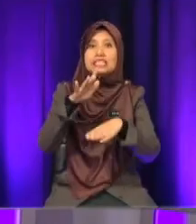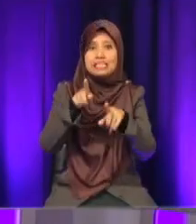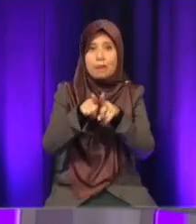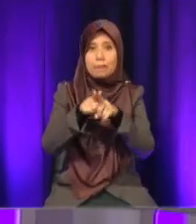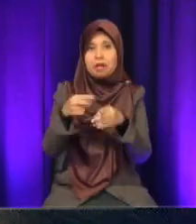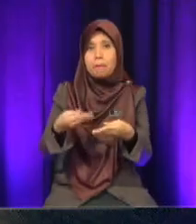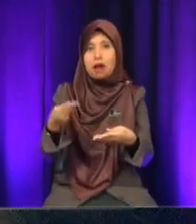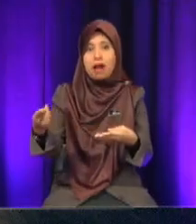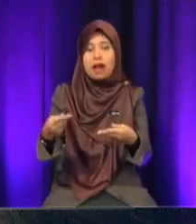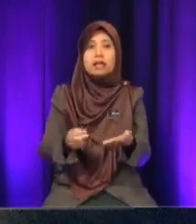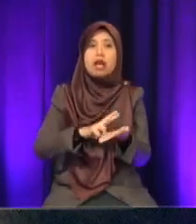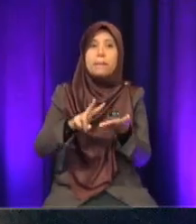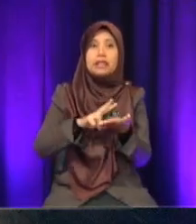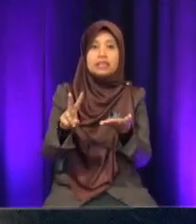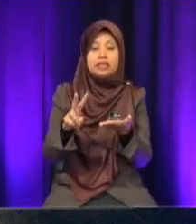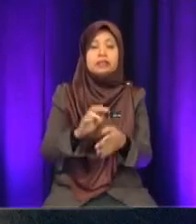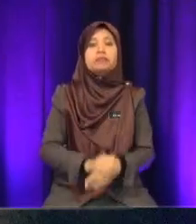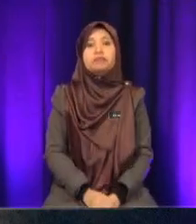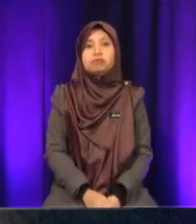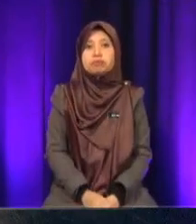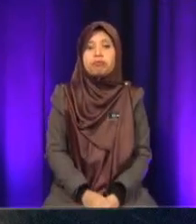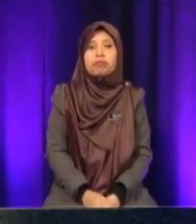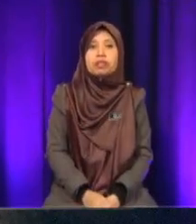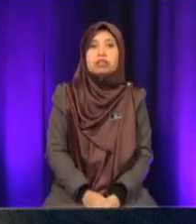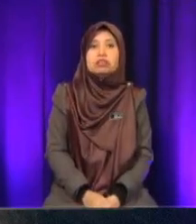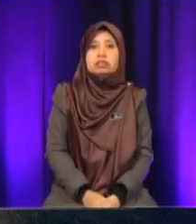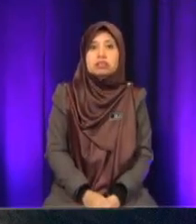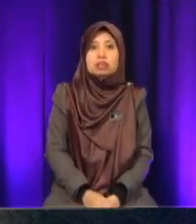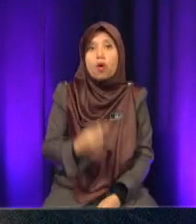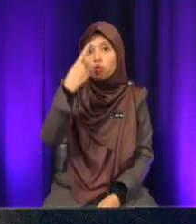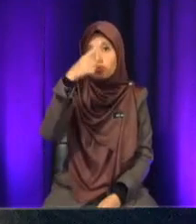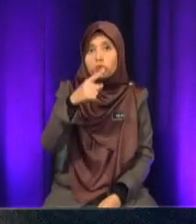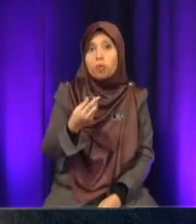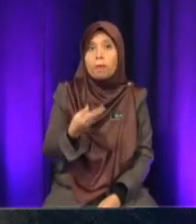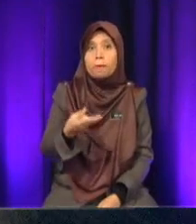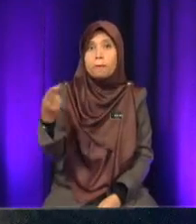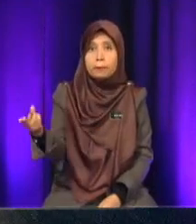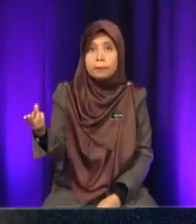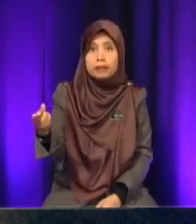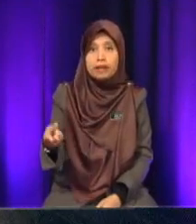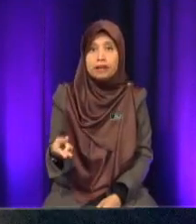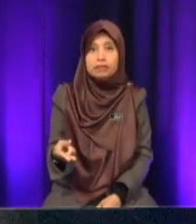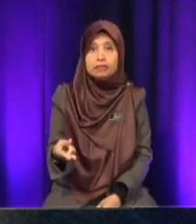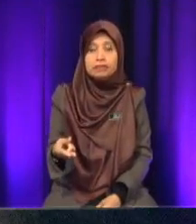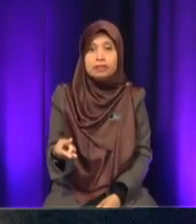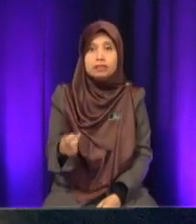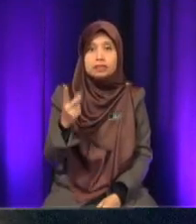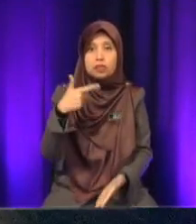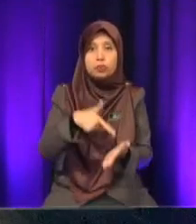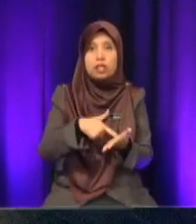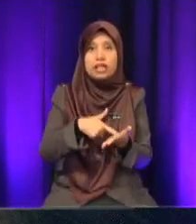nutrisi ada bahannya Oke untuk bahan eee satu